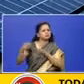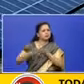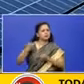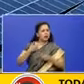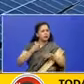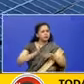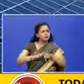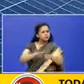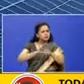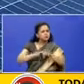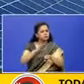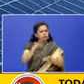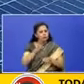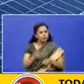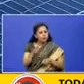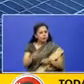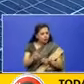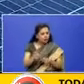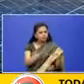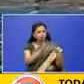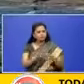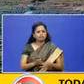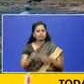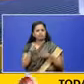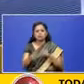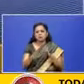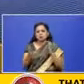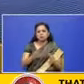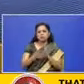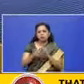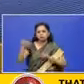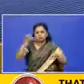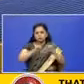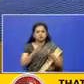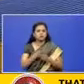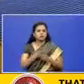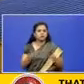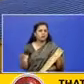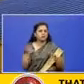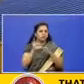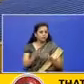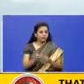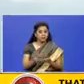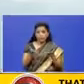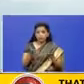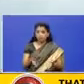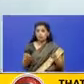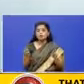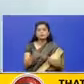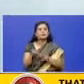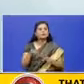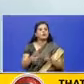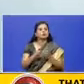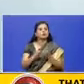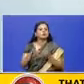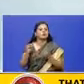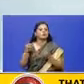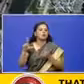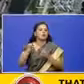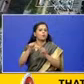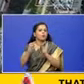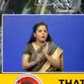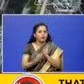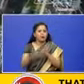को आधुनिक विज्ञान से जोड़ रहा है। तभी आज हम सौर ऊर्जा से बिजली